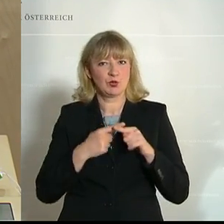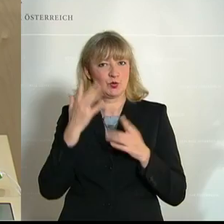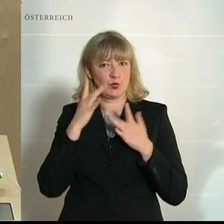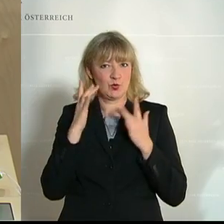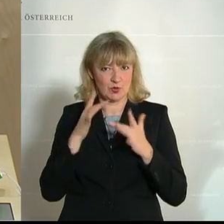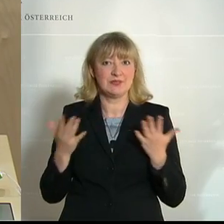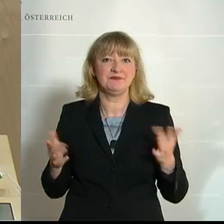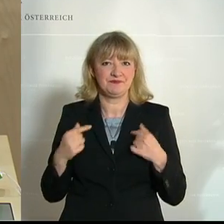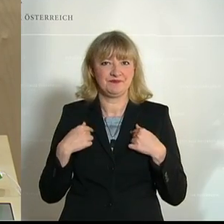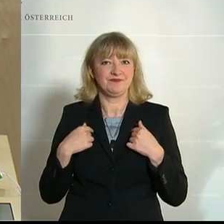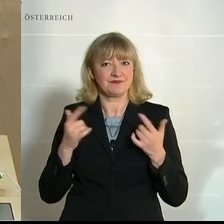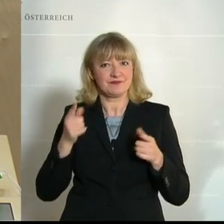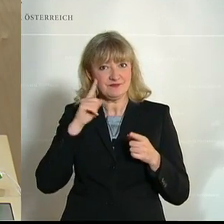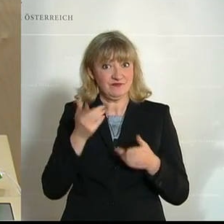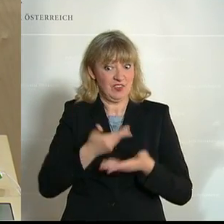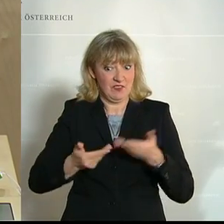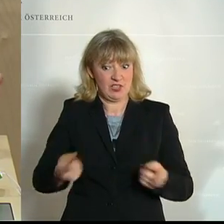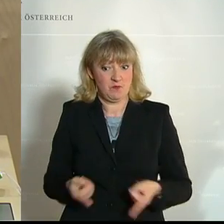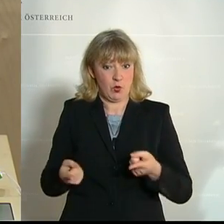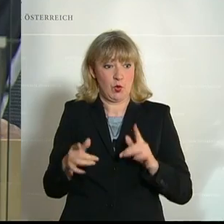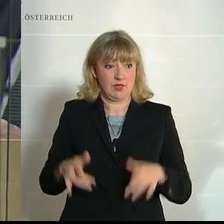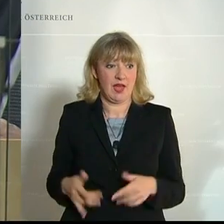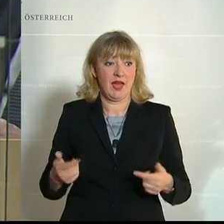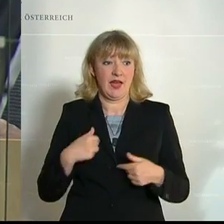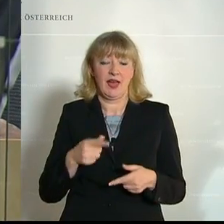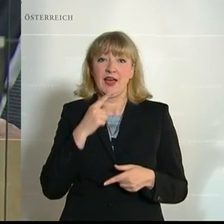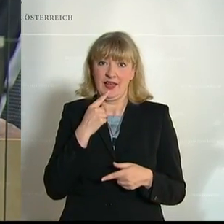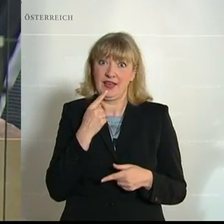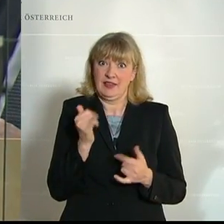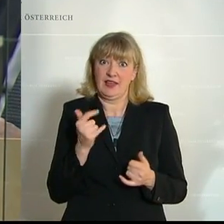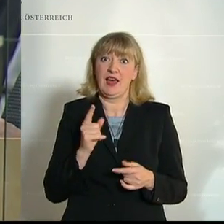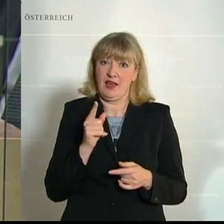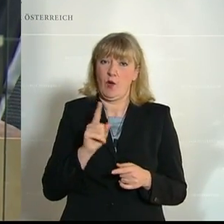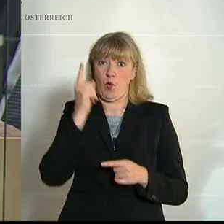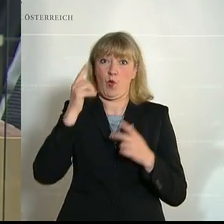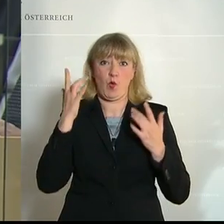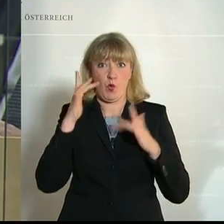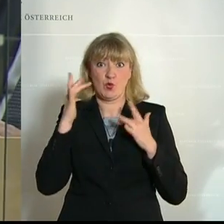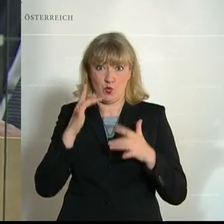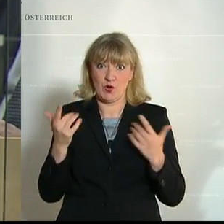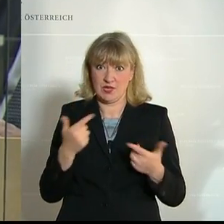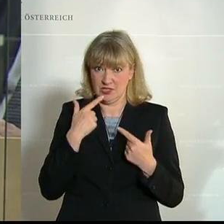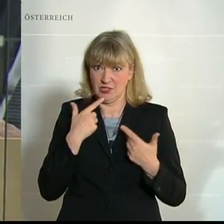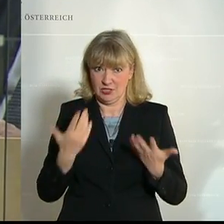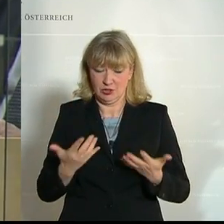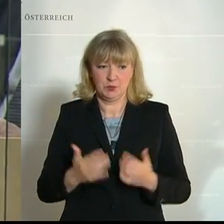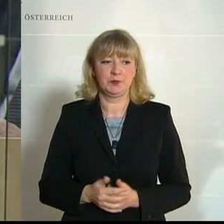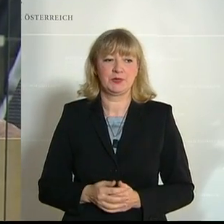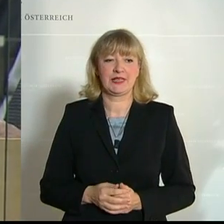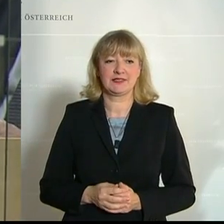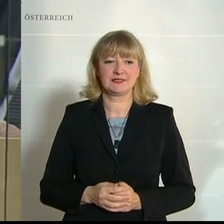Kultur. Das ist ein Wirtschaftsmotor. Und da rede ich nicht nur von der Hochkultur. Und wo ich noch.